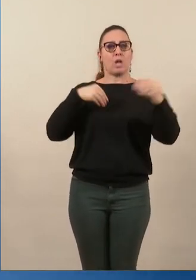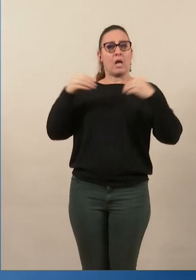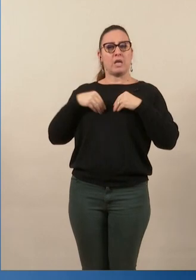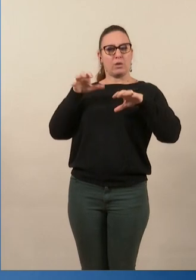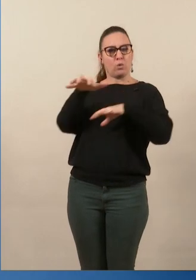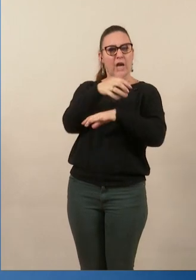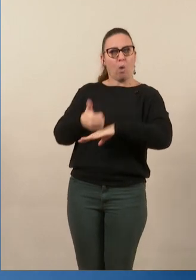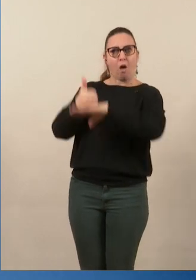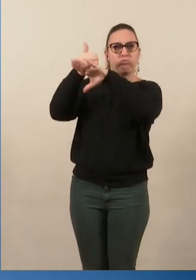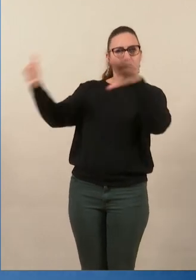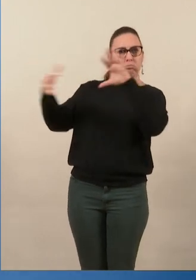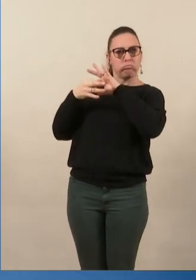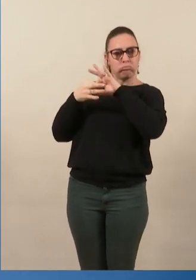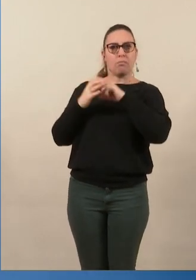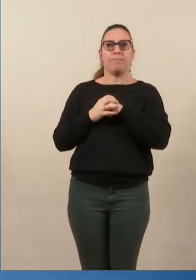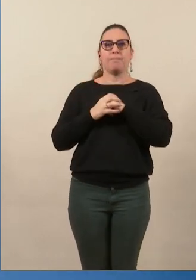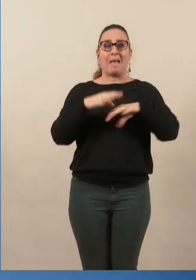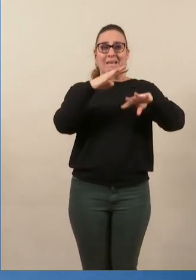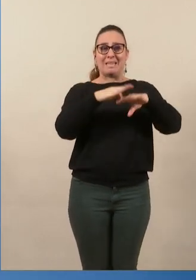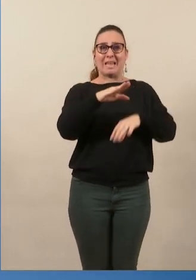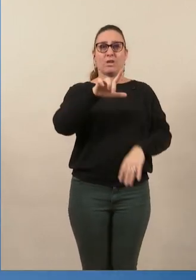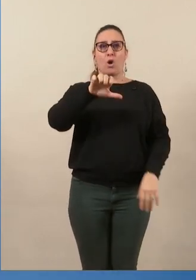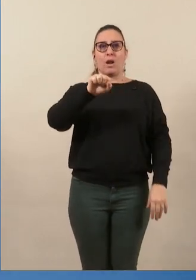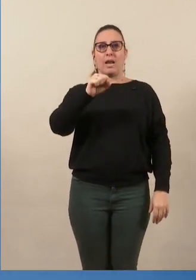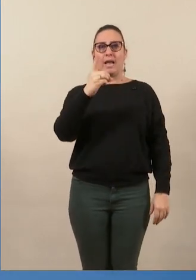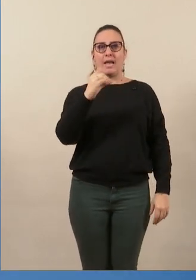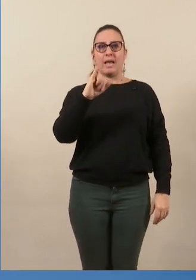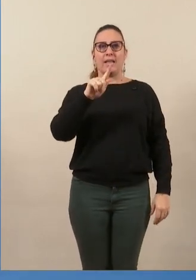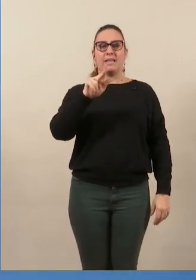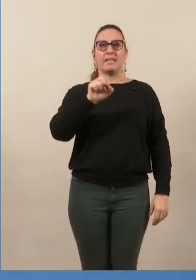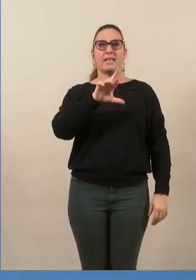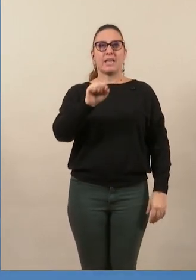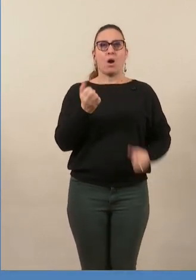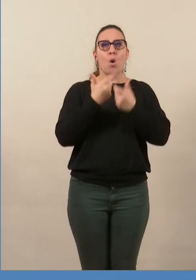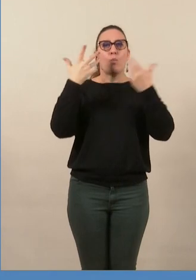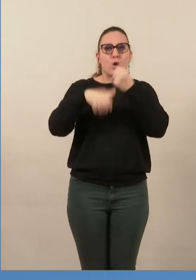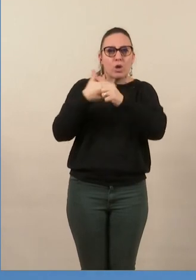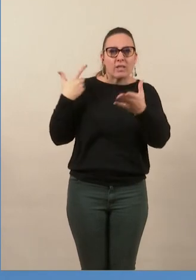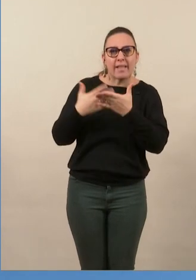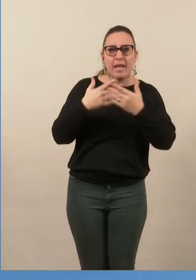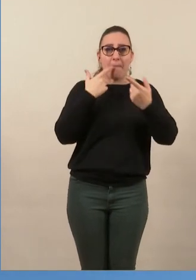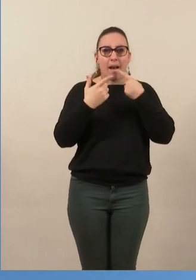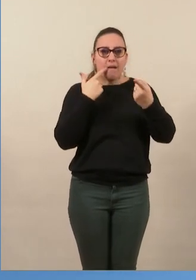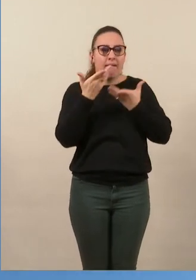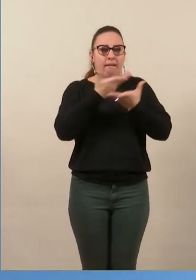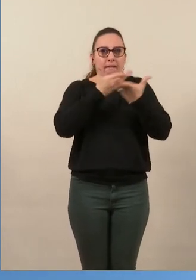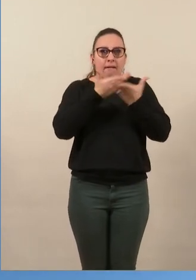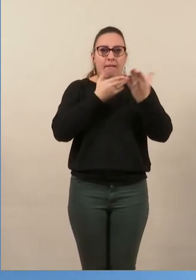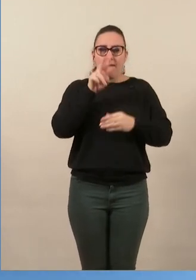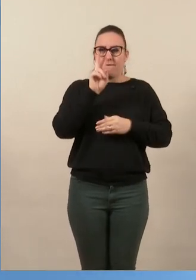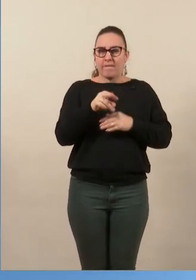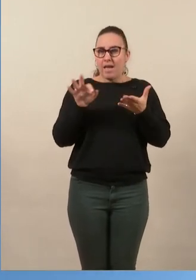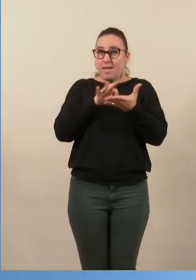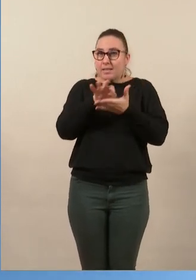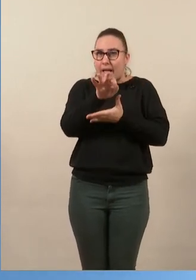territoire sur le secteur lediger euh ça fait de nombreuses années que nous en discutons effectivement c'est une des polarité stratégique